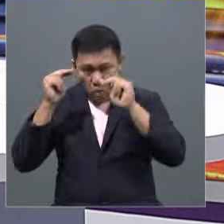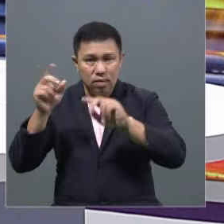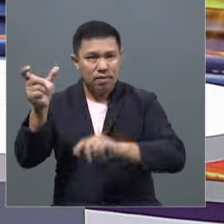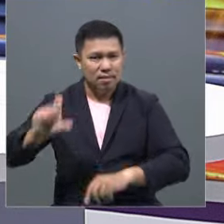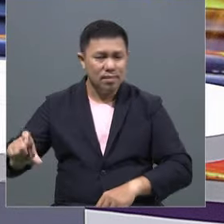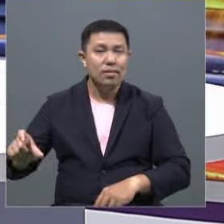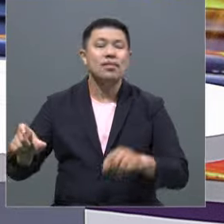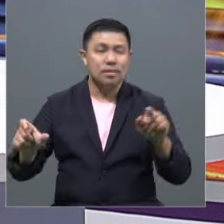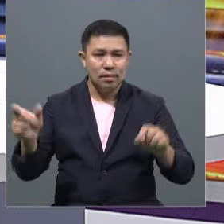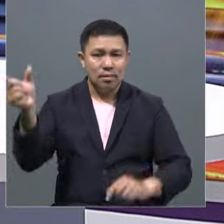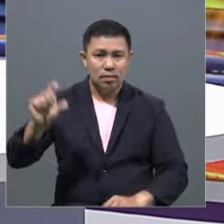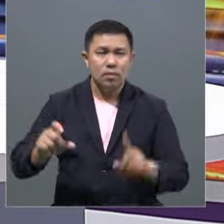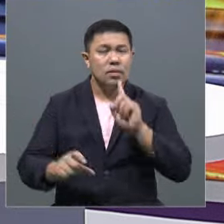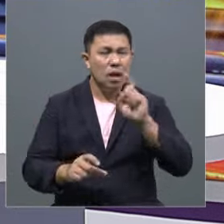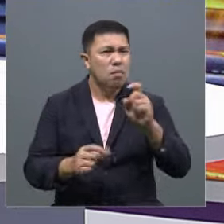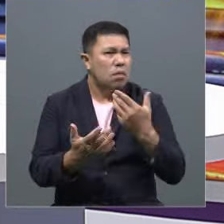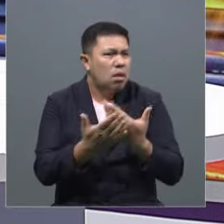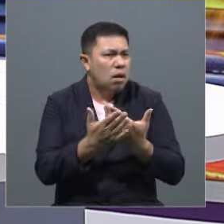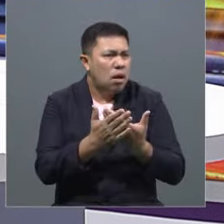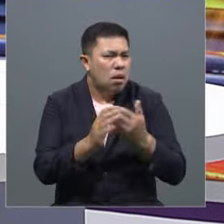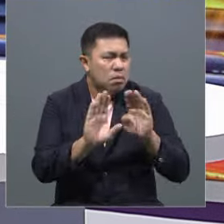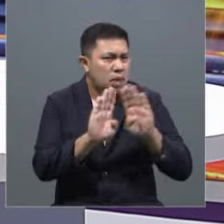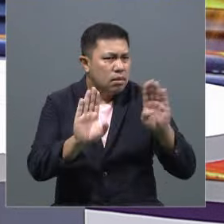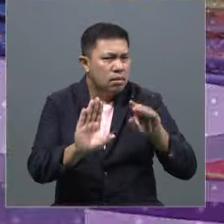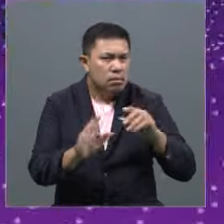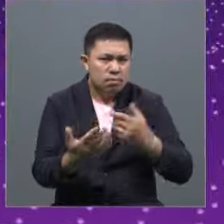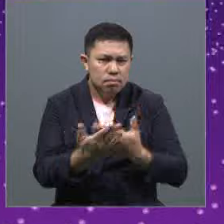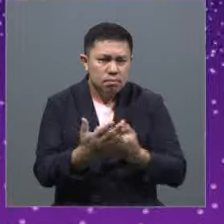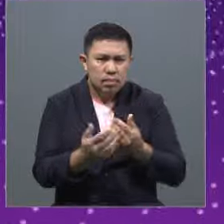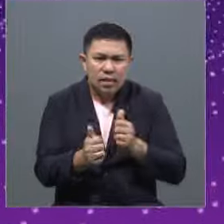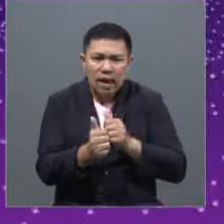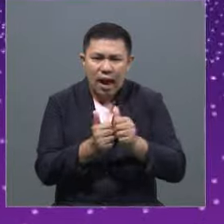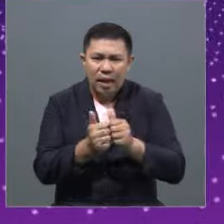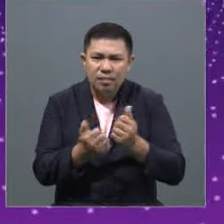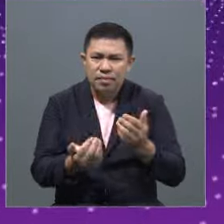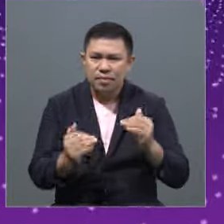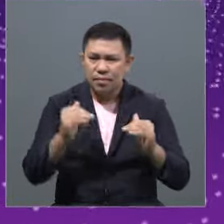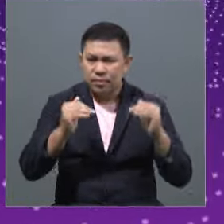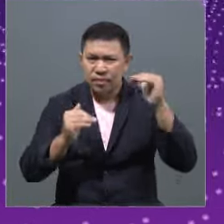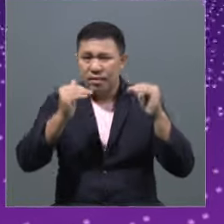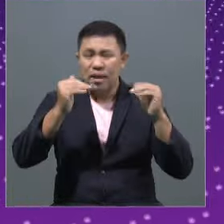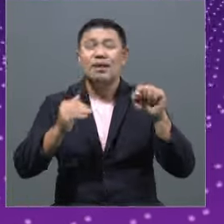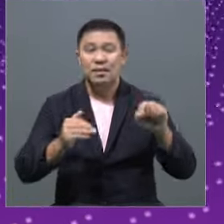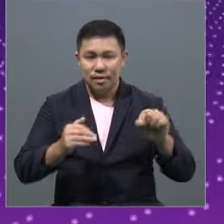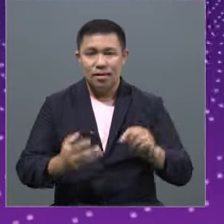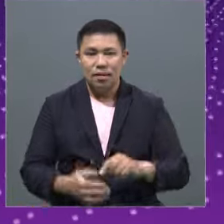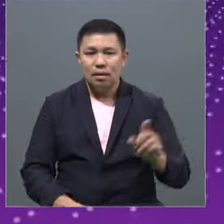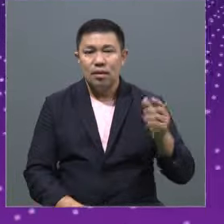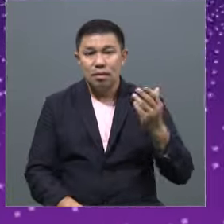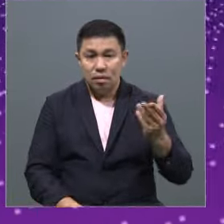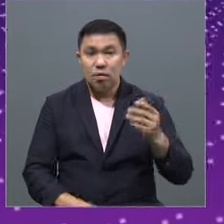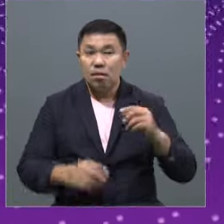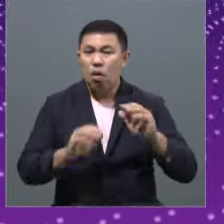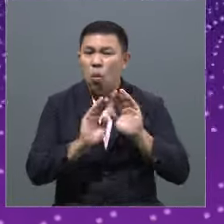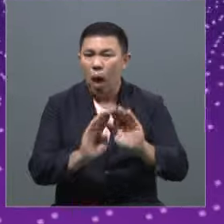ก็ไปถามถึงเรื่องของการเปิดประมูลข้าว 10ปีใน2องโกดังจากโครงการรับจำนำข้าวที่จังหวัดสุรินทร์นี่แหละนะครับซึ่งคุณภูมิธรรมเนี่ยก็